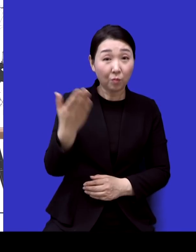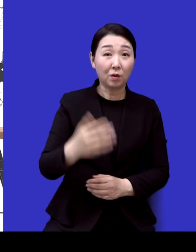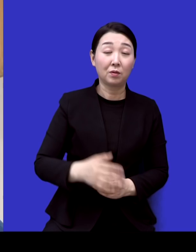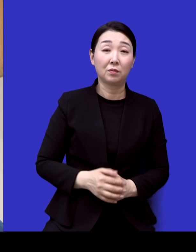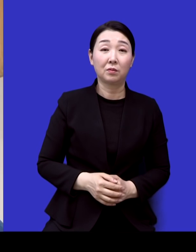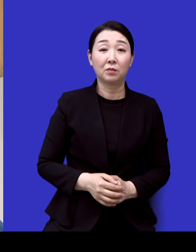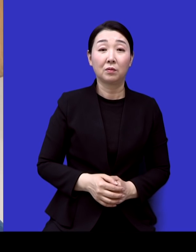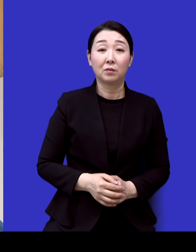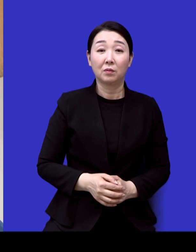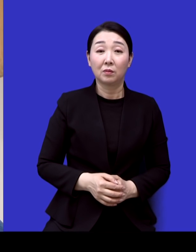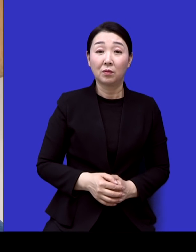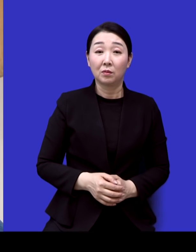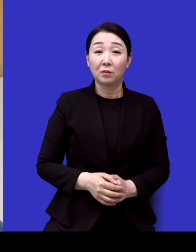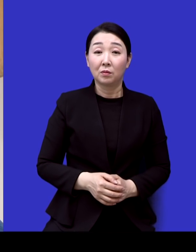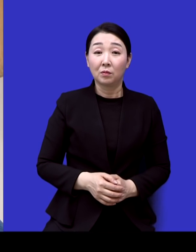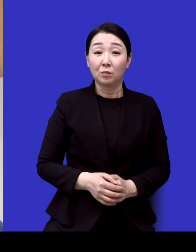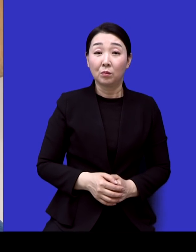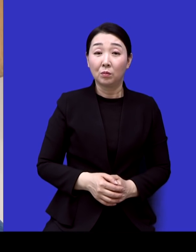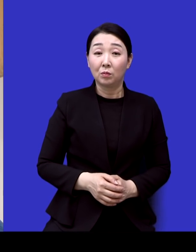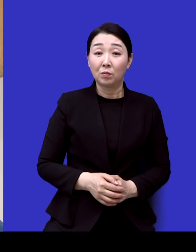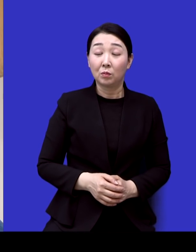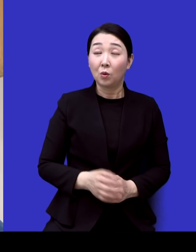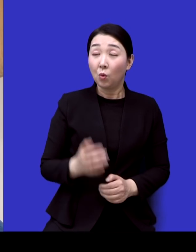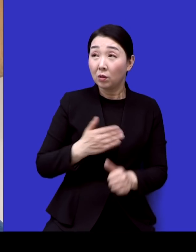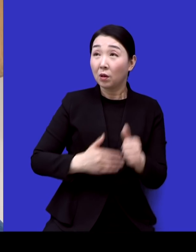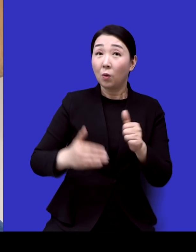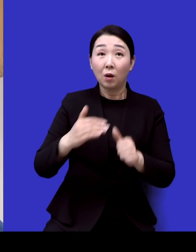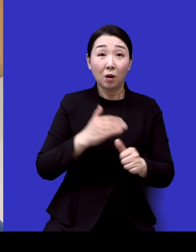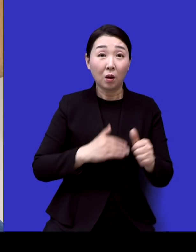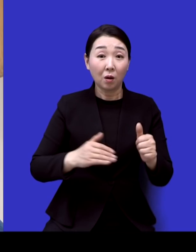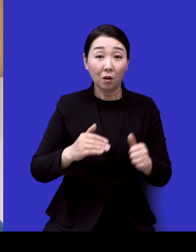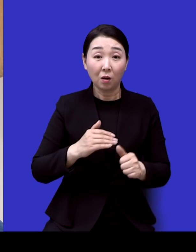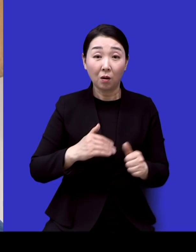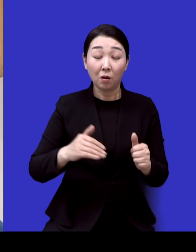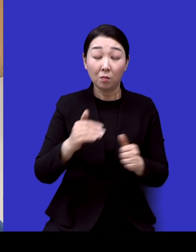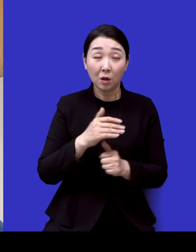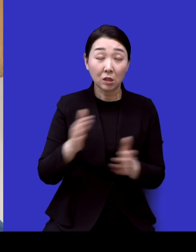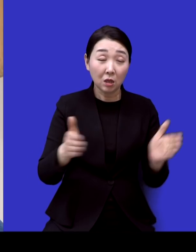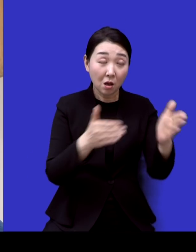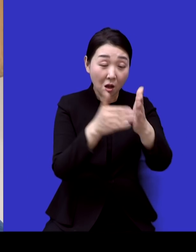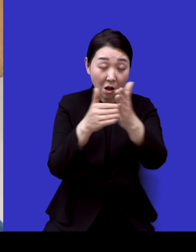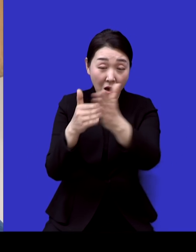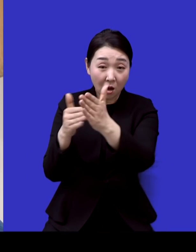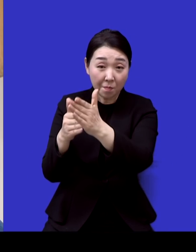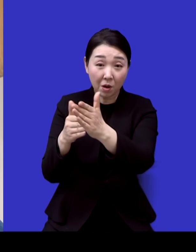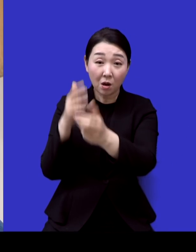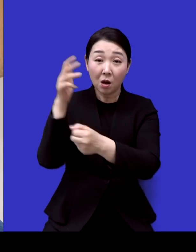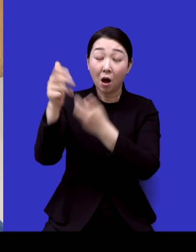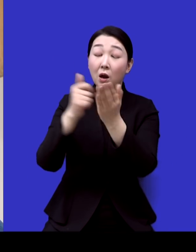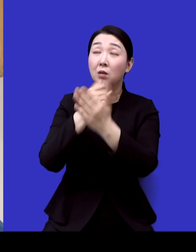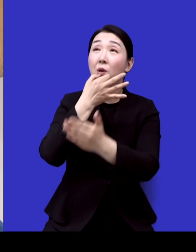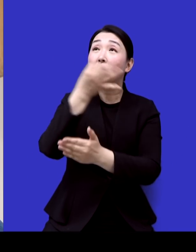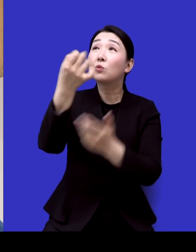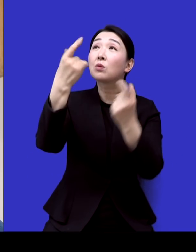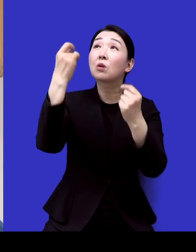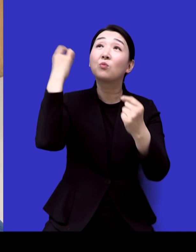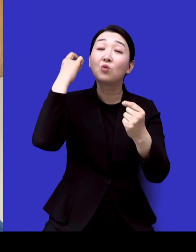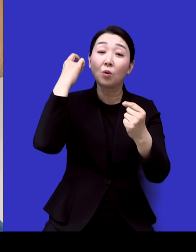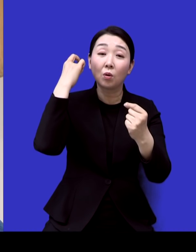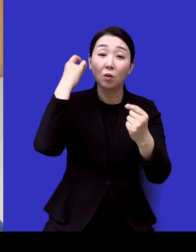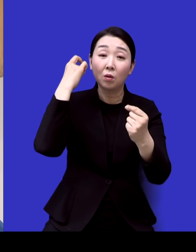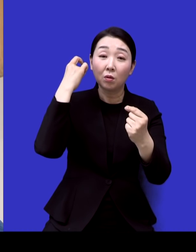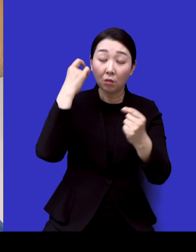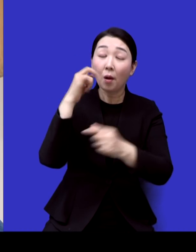저는 그때 너무 그 상황이 모든 길이 막혀 있었으니까 네네. 하나님의 음성처럼 들리는 거예요. 그래서 제가